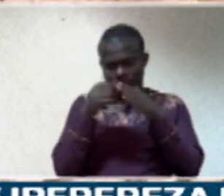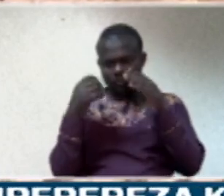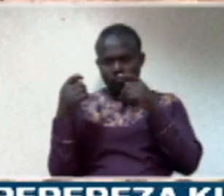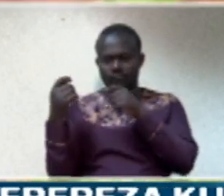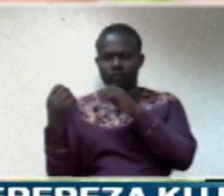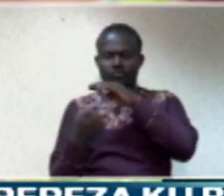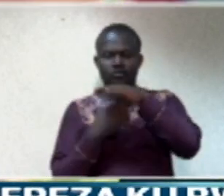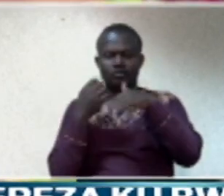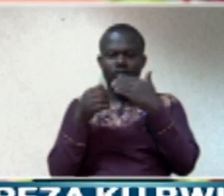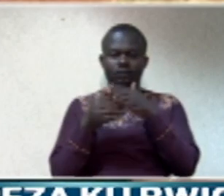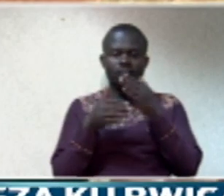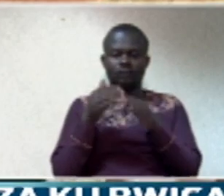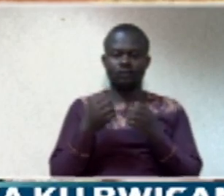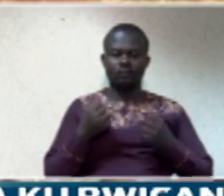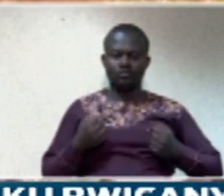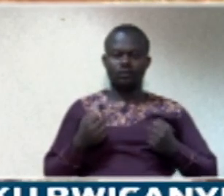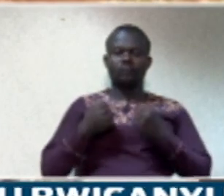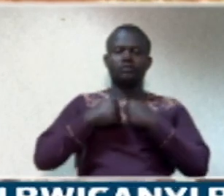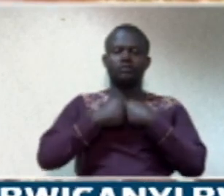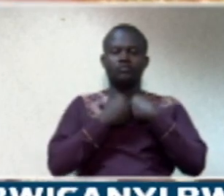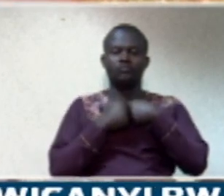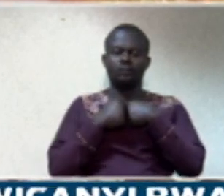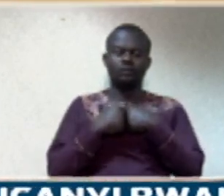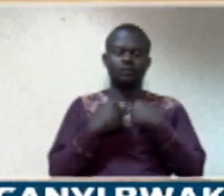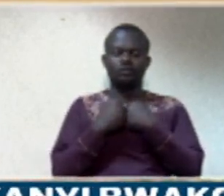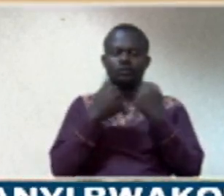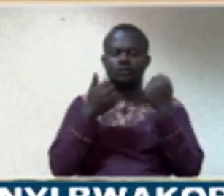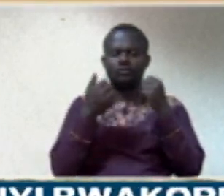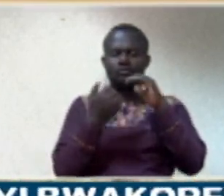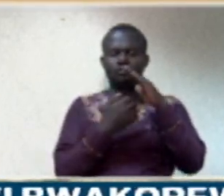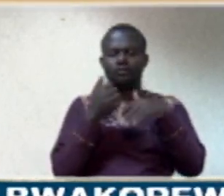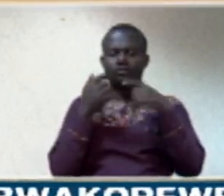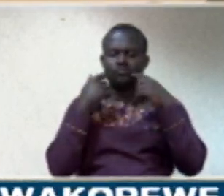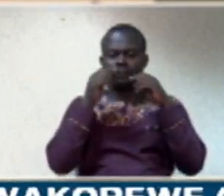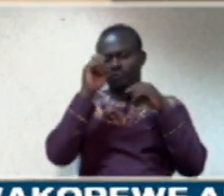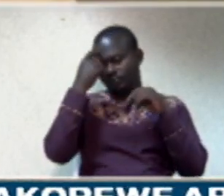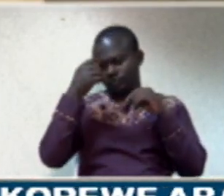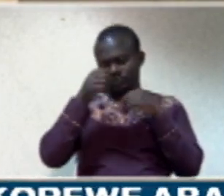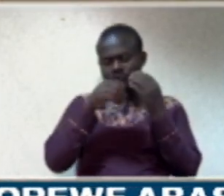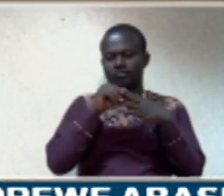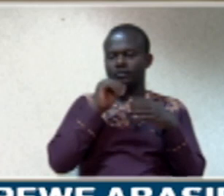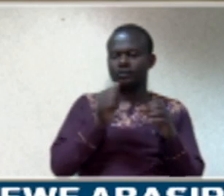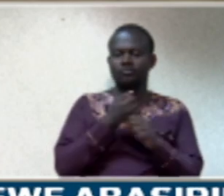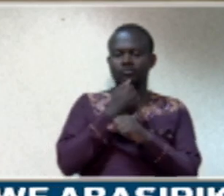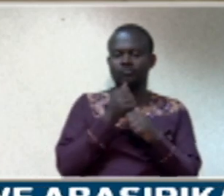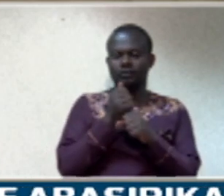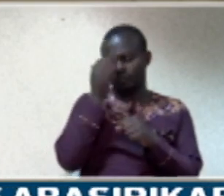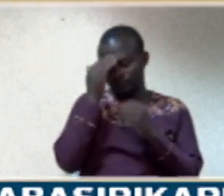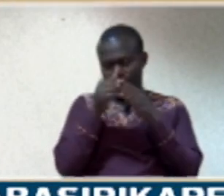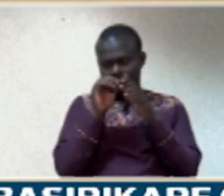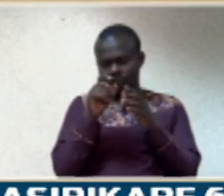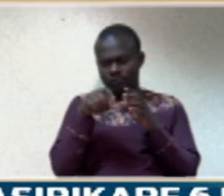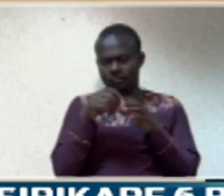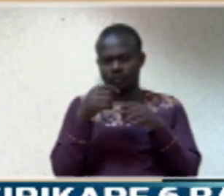no kubaka ubudahangarwa mu guhangana n'ingaruka z'imihindagurikire y'ikirere avuga ko guverinoma ubwayo itabyishoboza ko akeneye